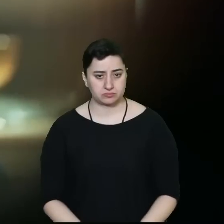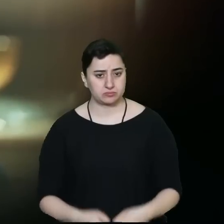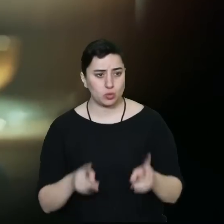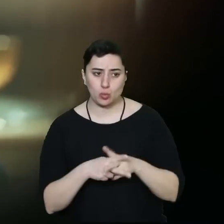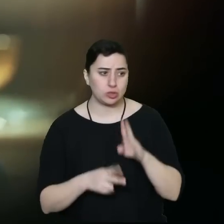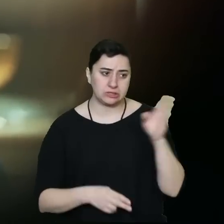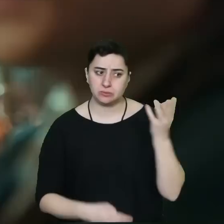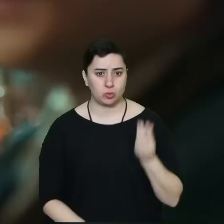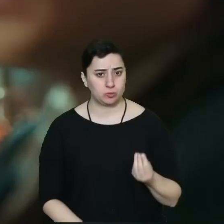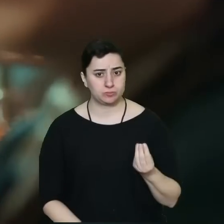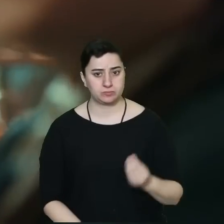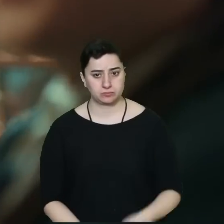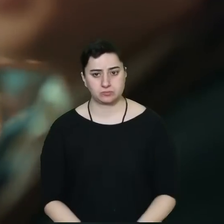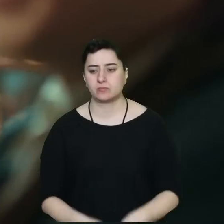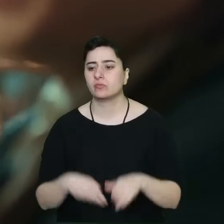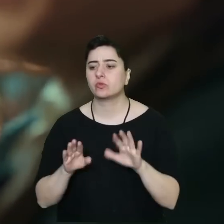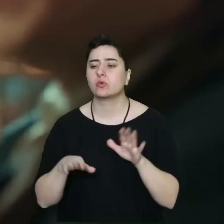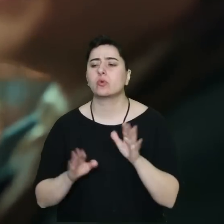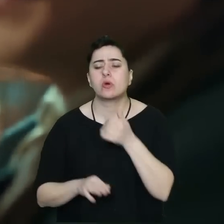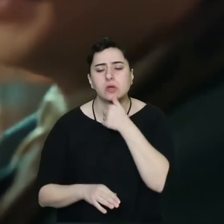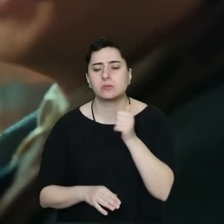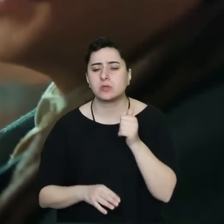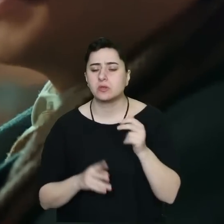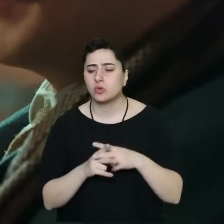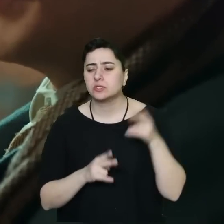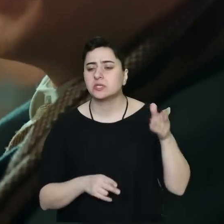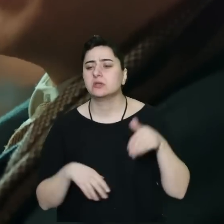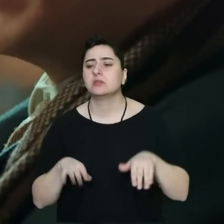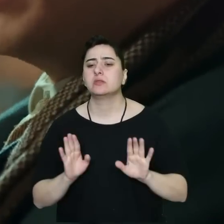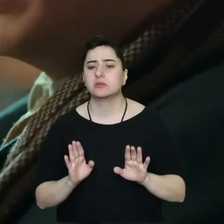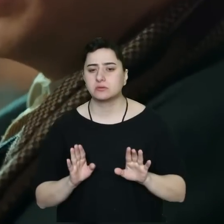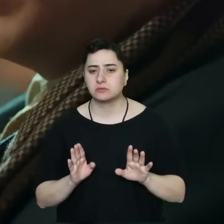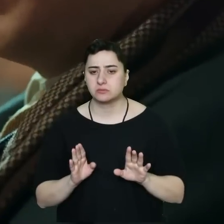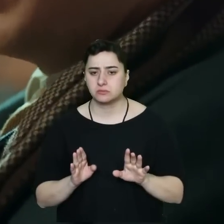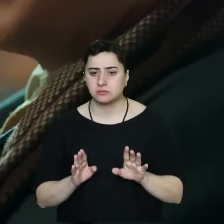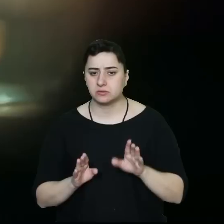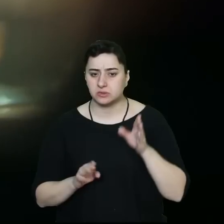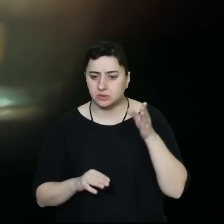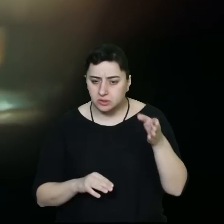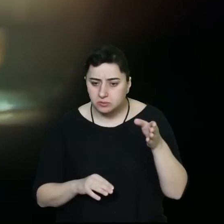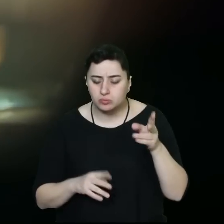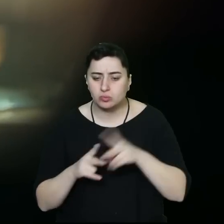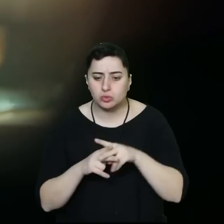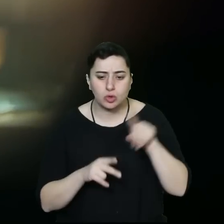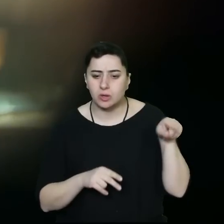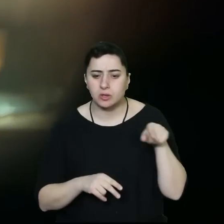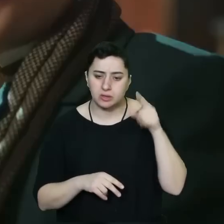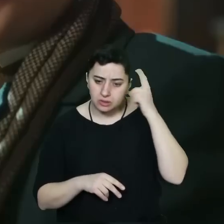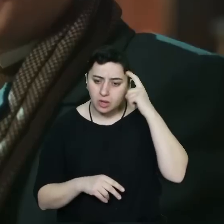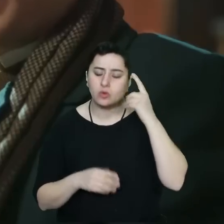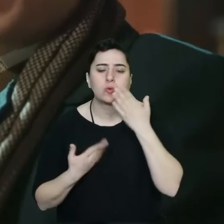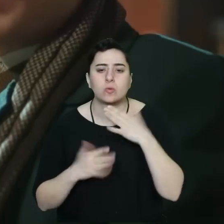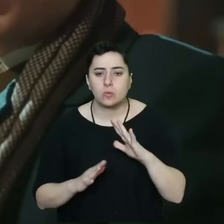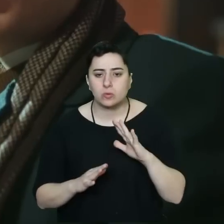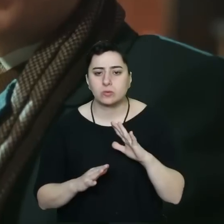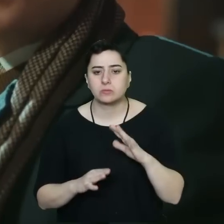Emniyete gitmiş olmalı. Yok abi. Emniyete de gitmemiş. Oraya gittik. Oradaki polisler tanıyorlar.